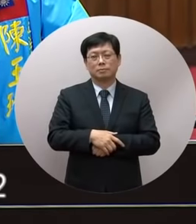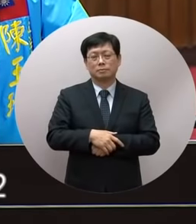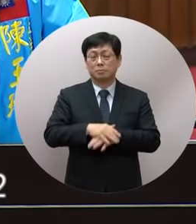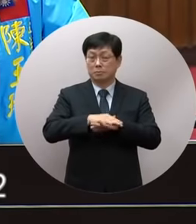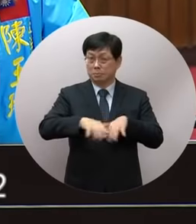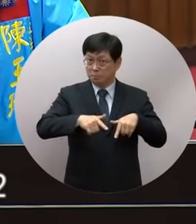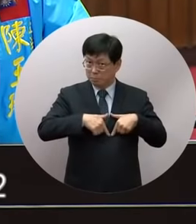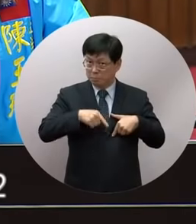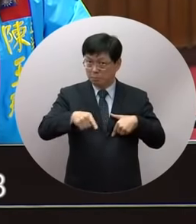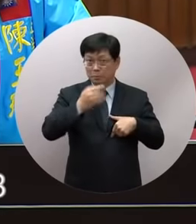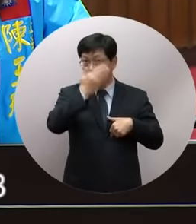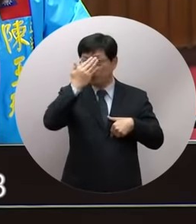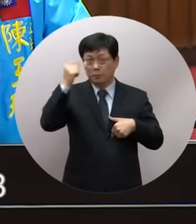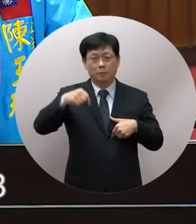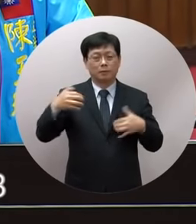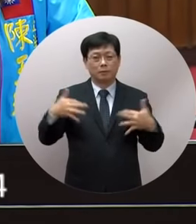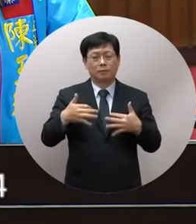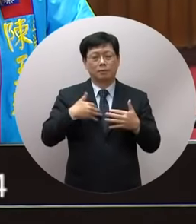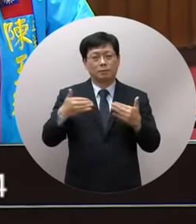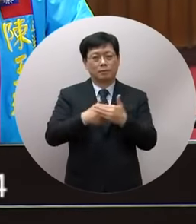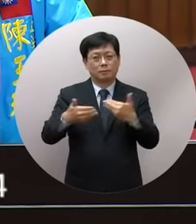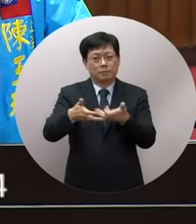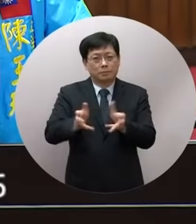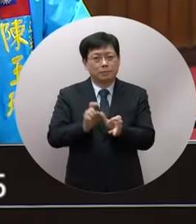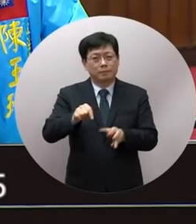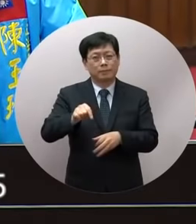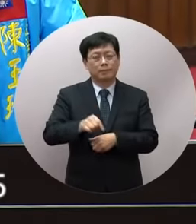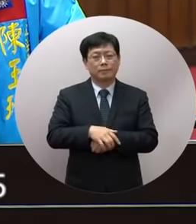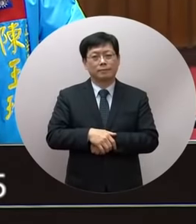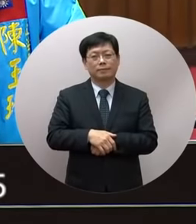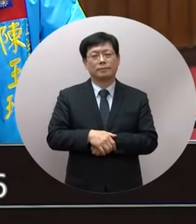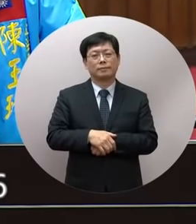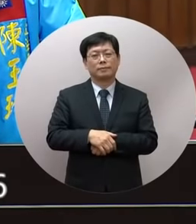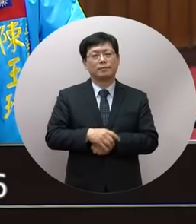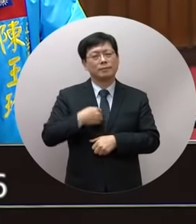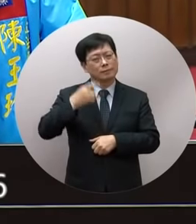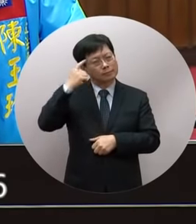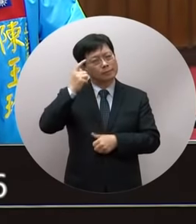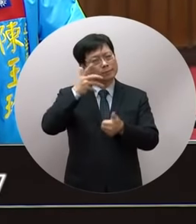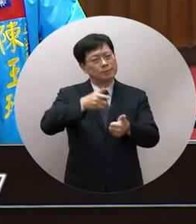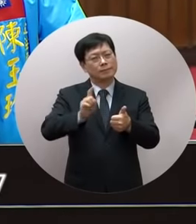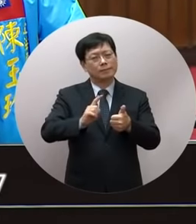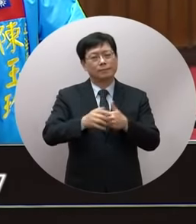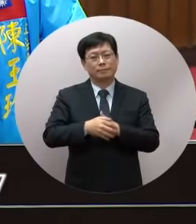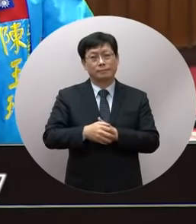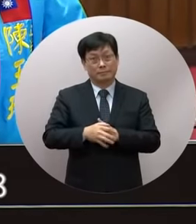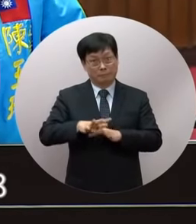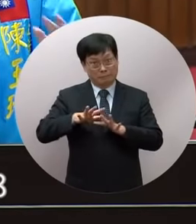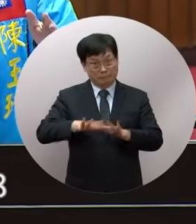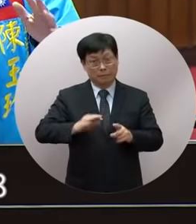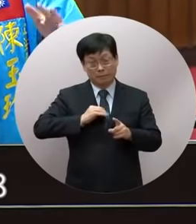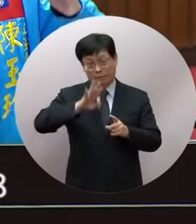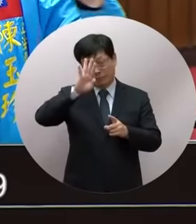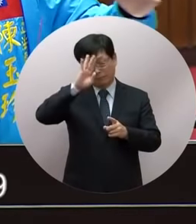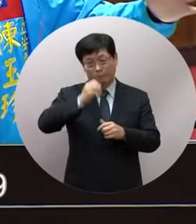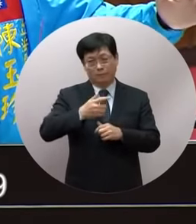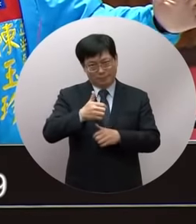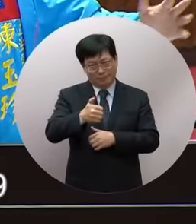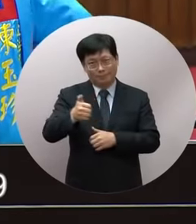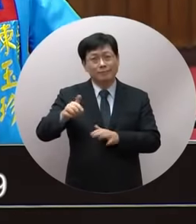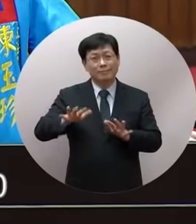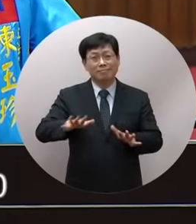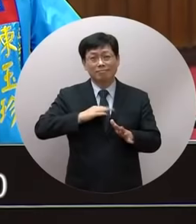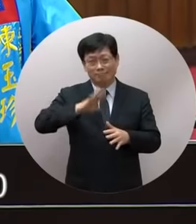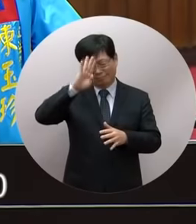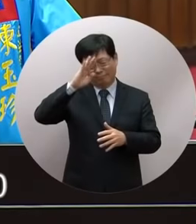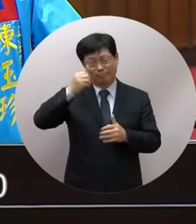安心旅游的部分，交通部这个部分，我要讲 这一次对对，现在疫情，谢谢哦。现在疫情因为现